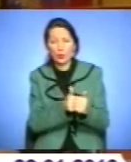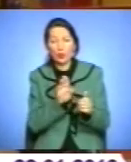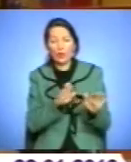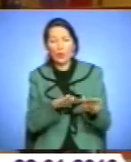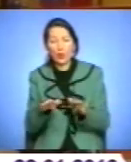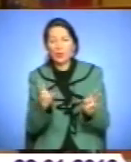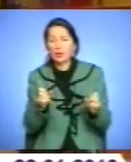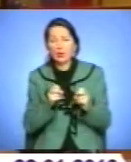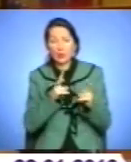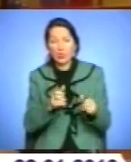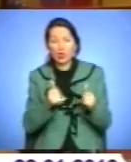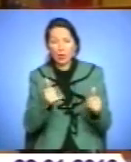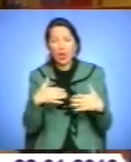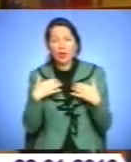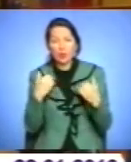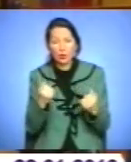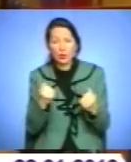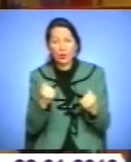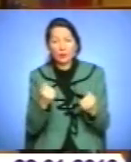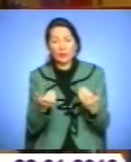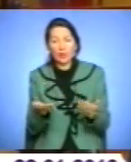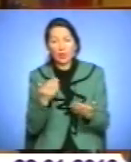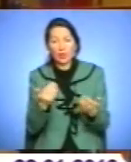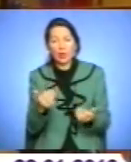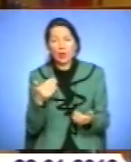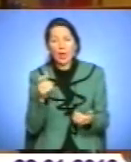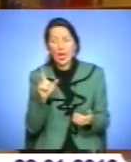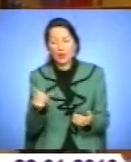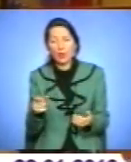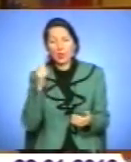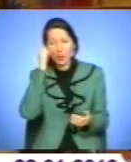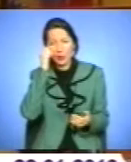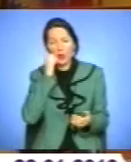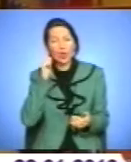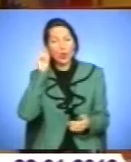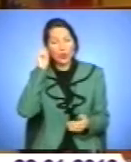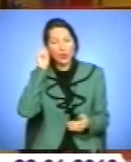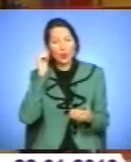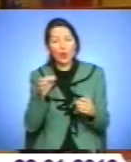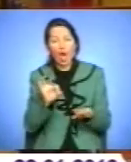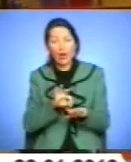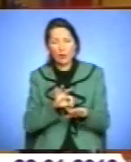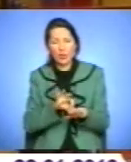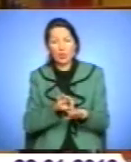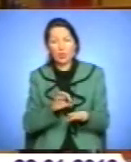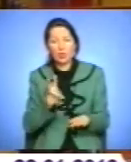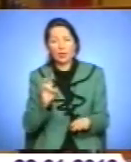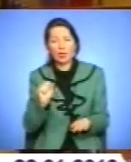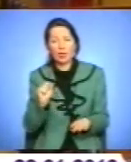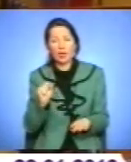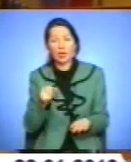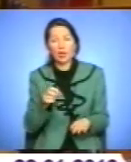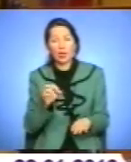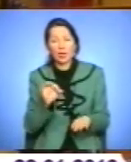це небезпечно для здоров'я. Якщо ви людина похилого віку і надто хворієте на